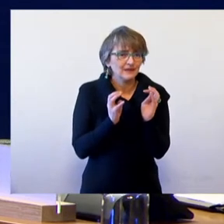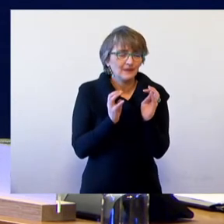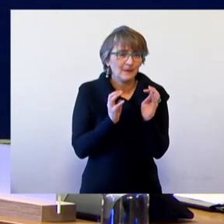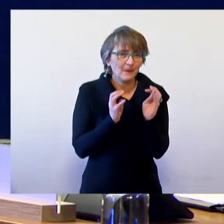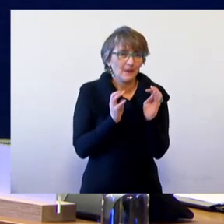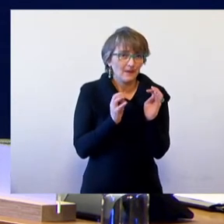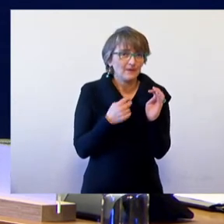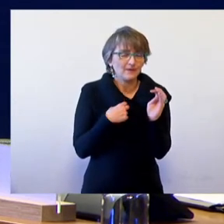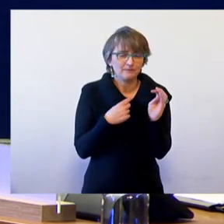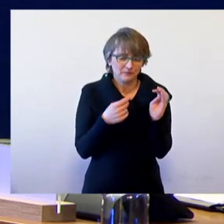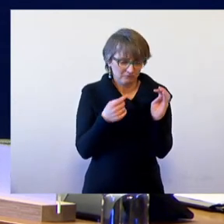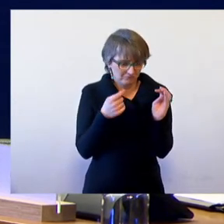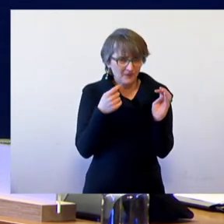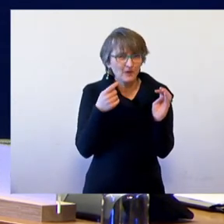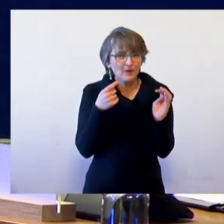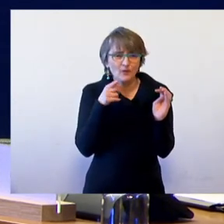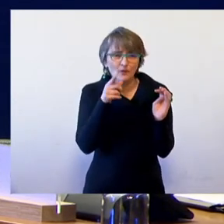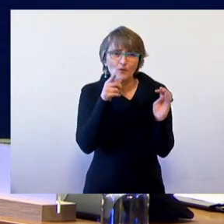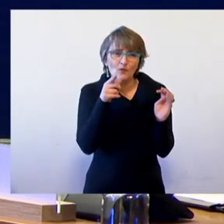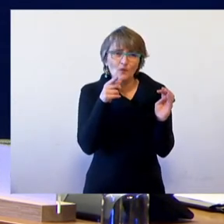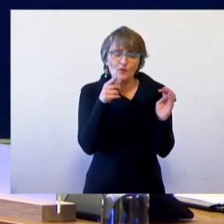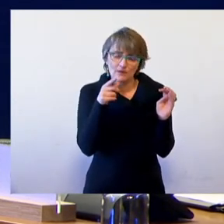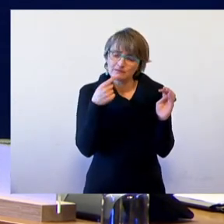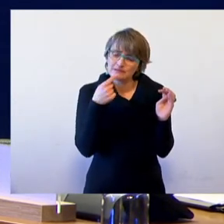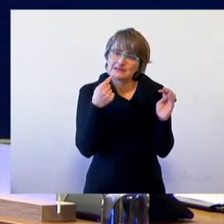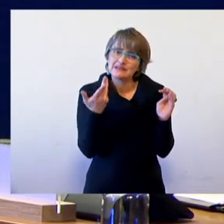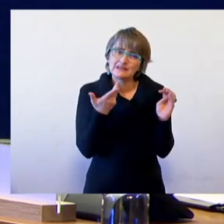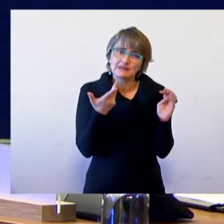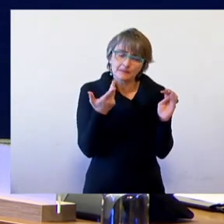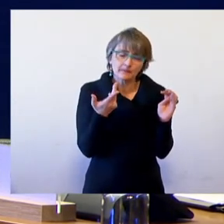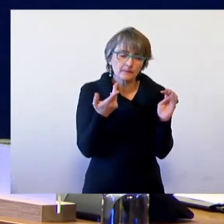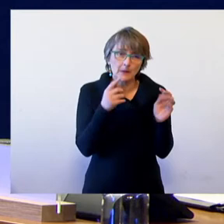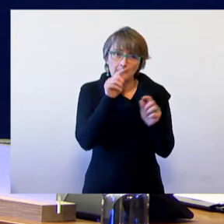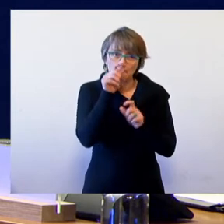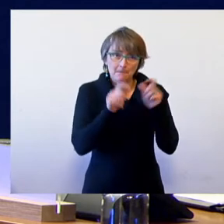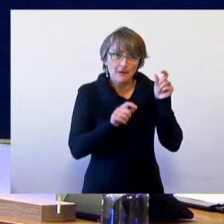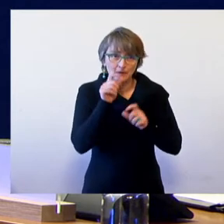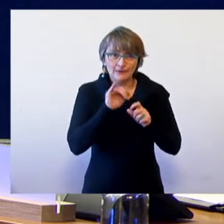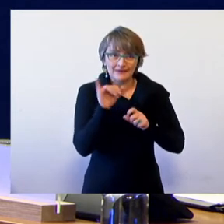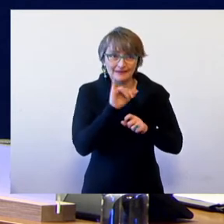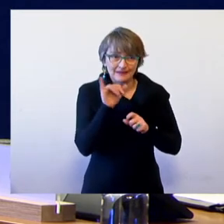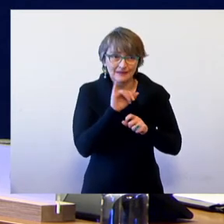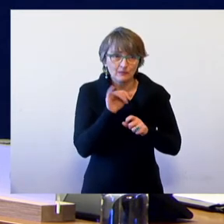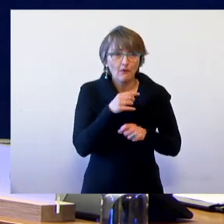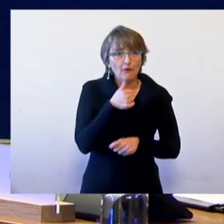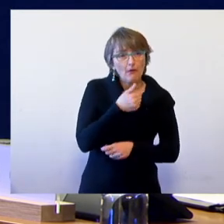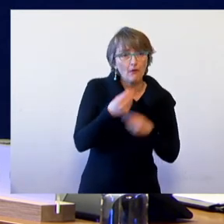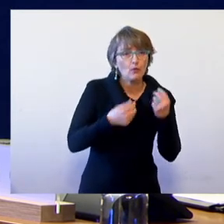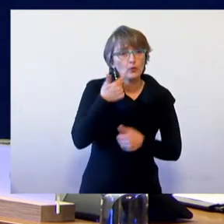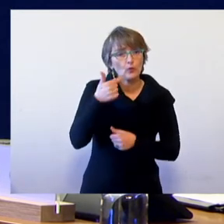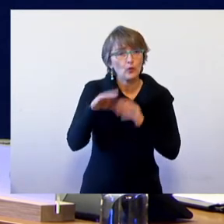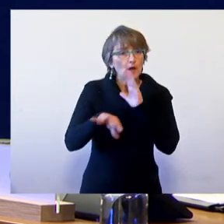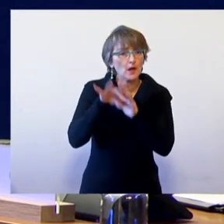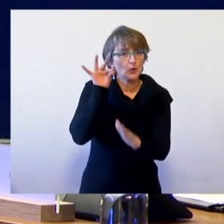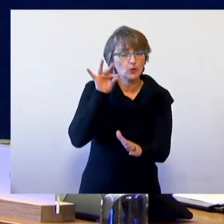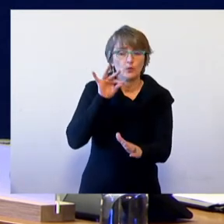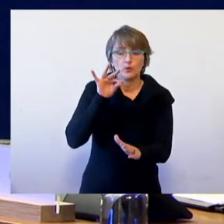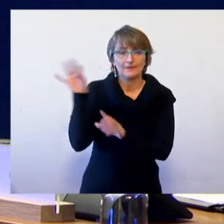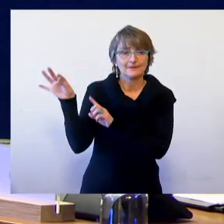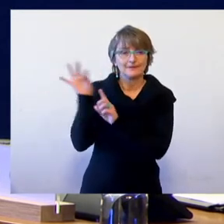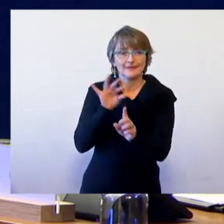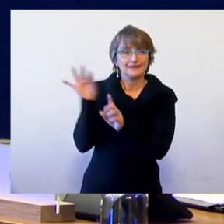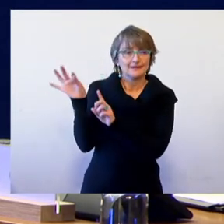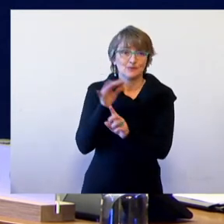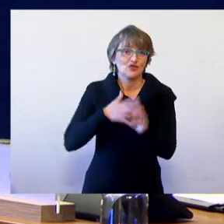Je vois que vous avez indiqué dans le jury les gens qui peuvent le composer, un ou deux élus désignés au sein du conseil municipal. Et je voudrais